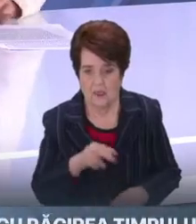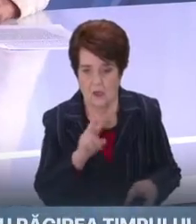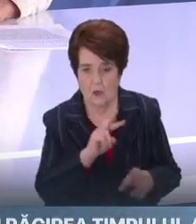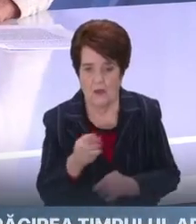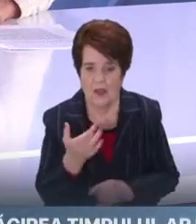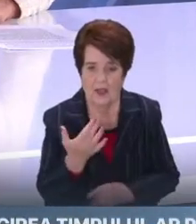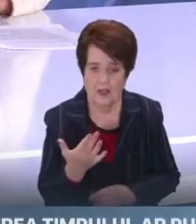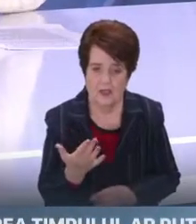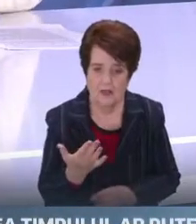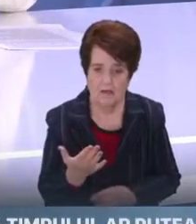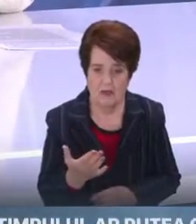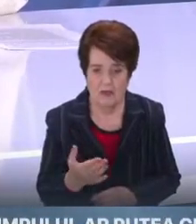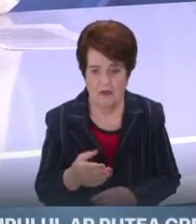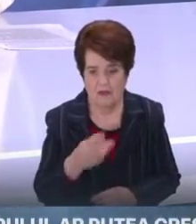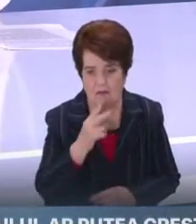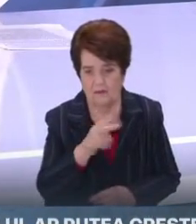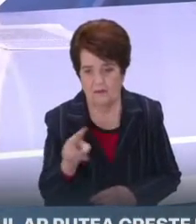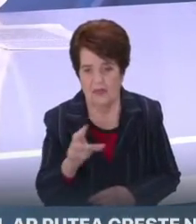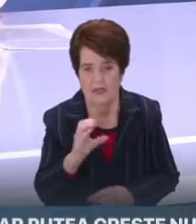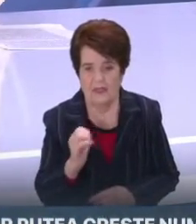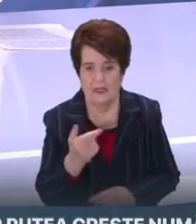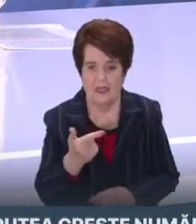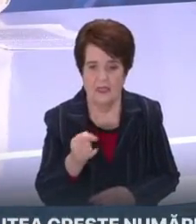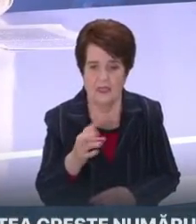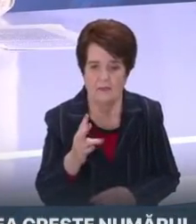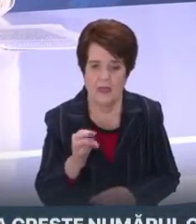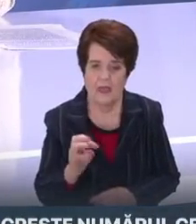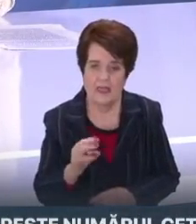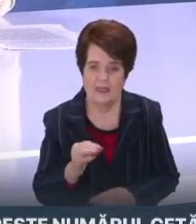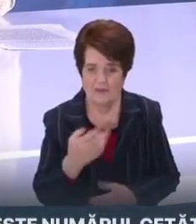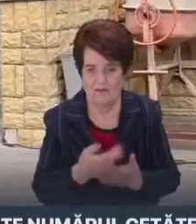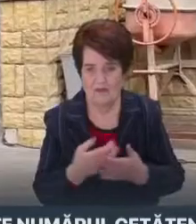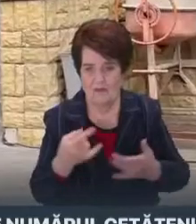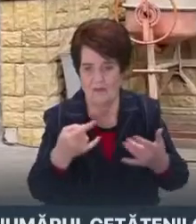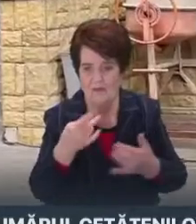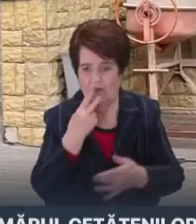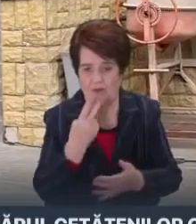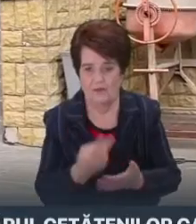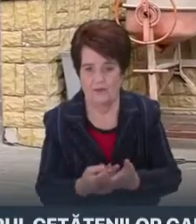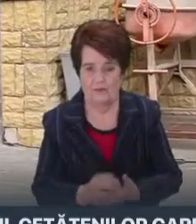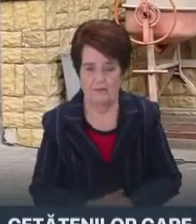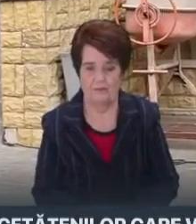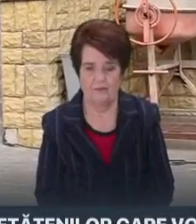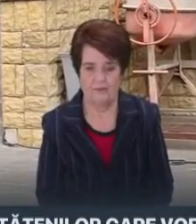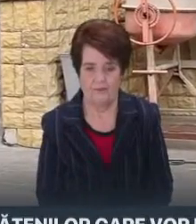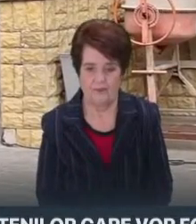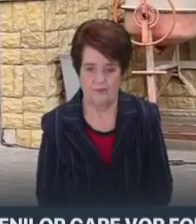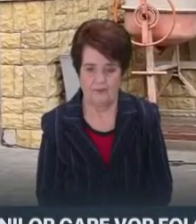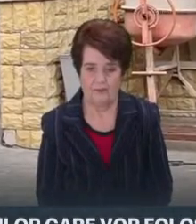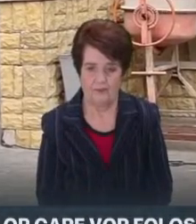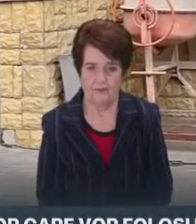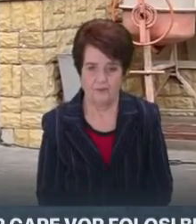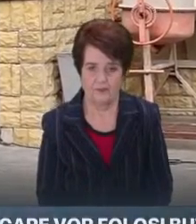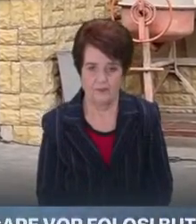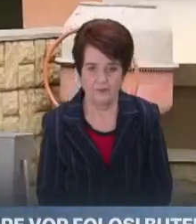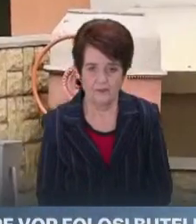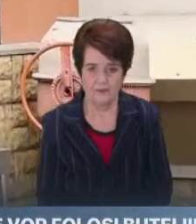câteva secvențe, ulterior vom discuta.